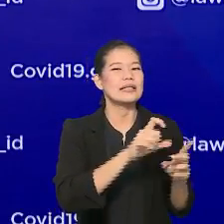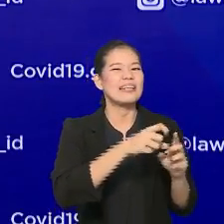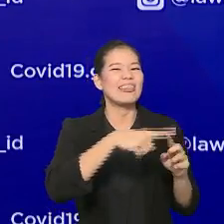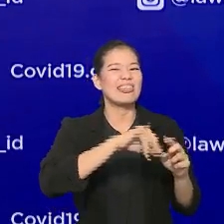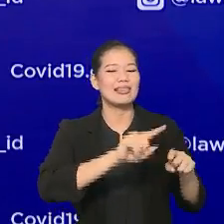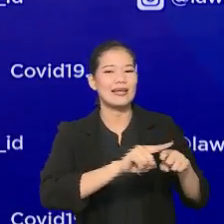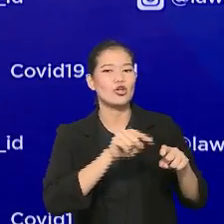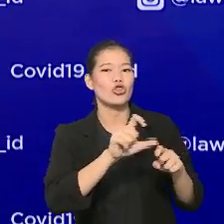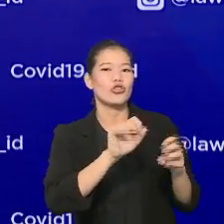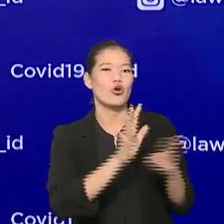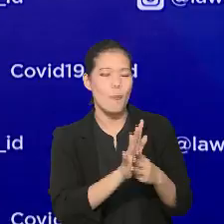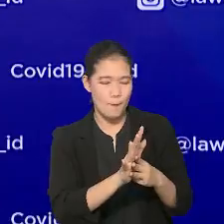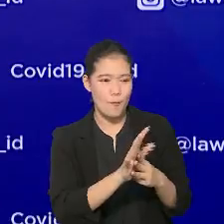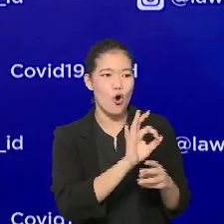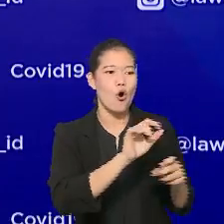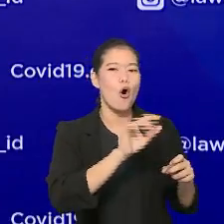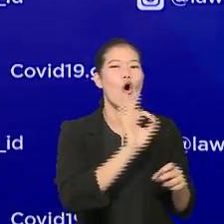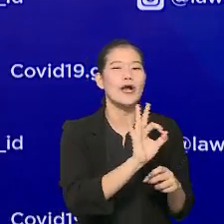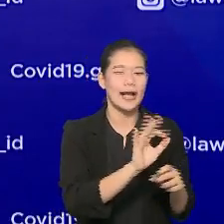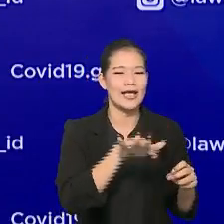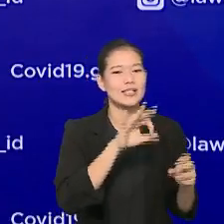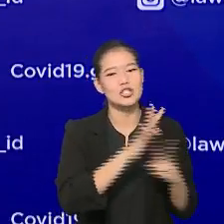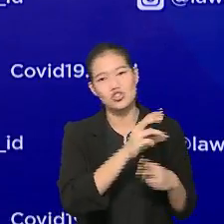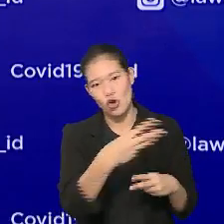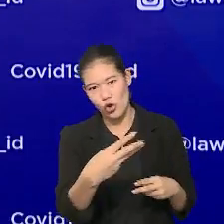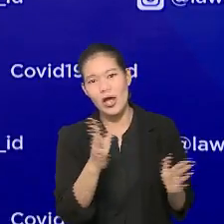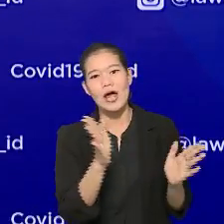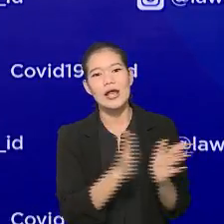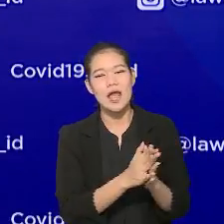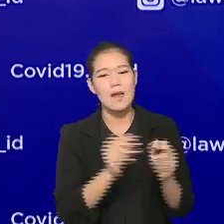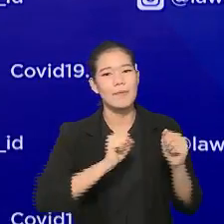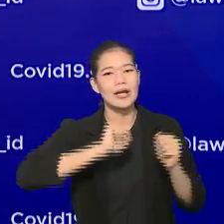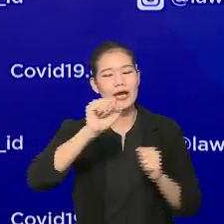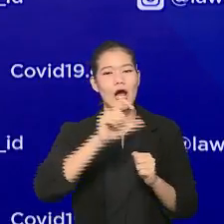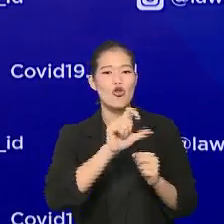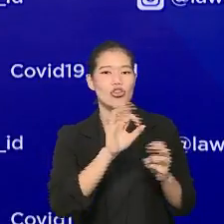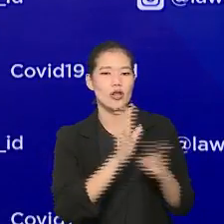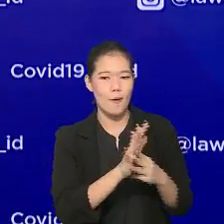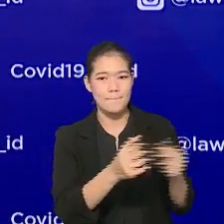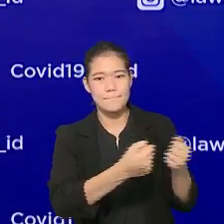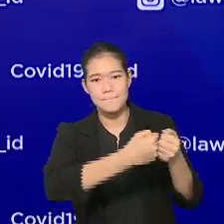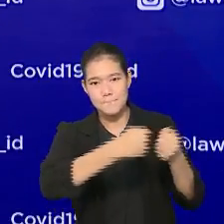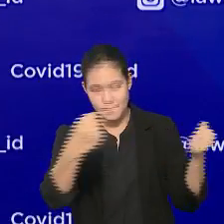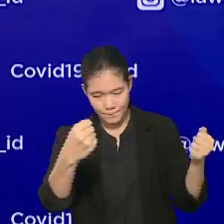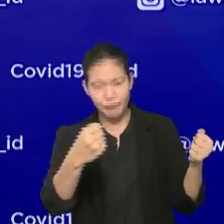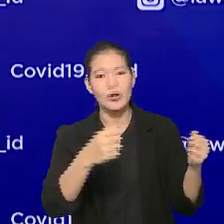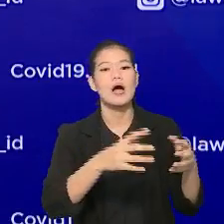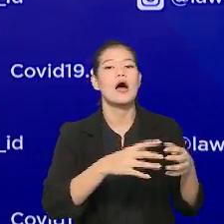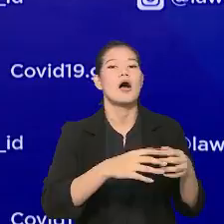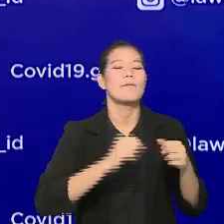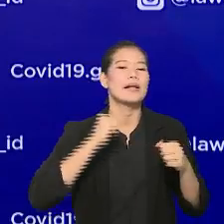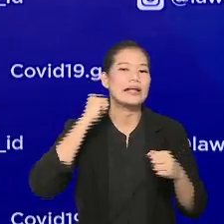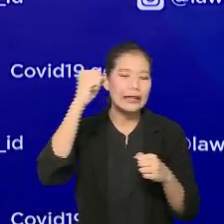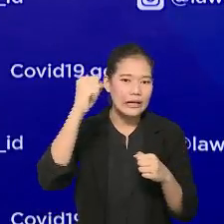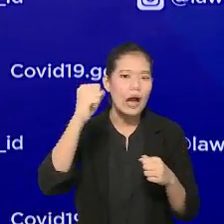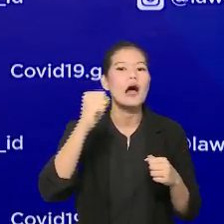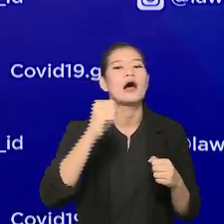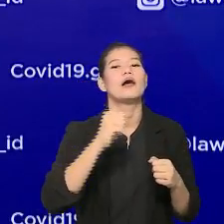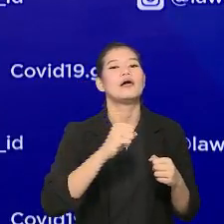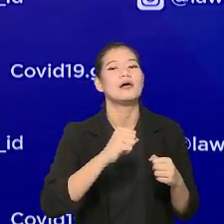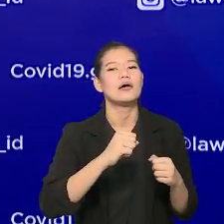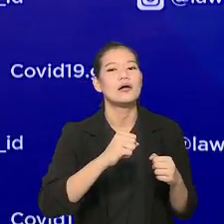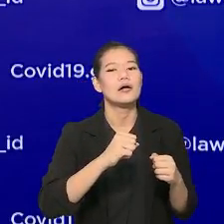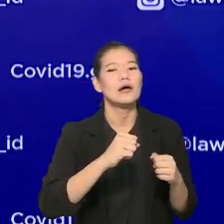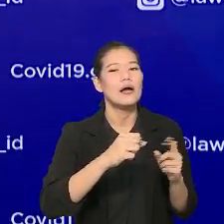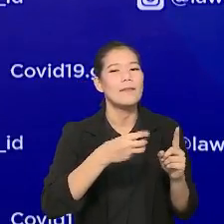Putra Negara Okezon.com, Agil Merdeka.com, dan di Kompas.com, Ita Merdeka.com, Lilissuara.com,